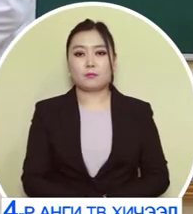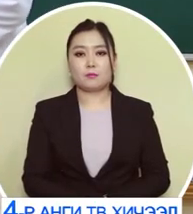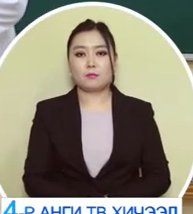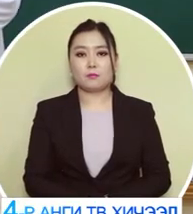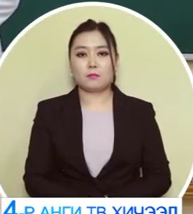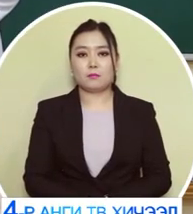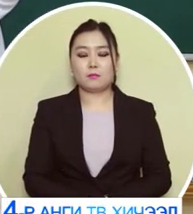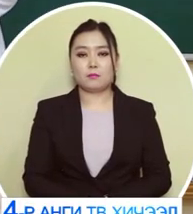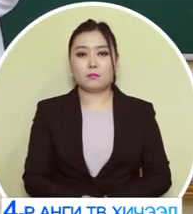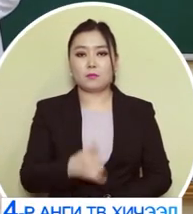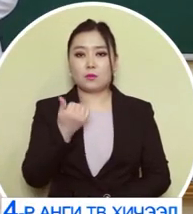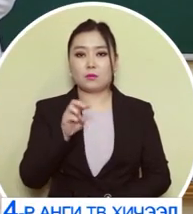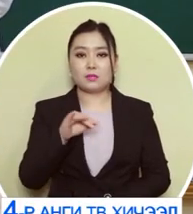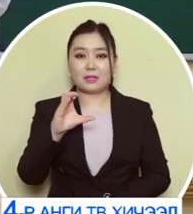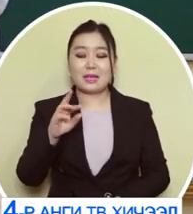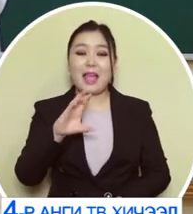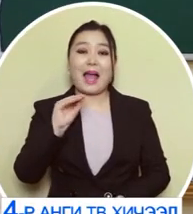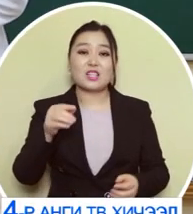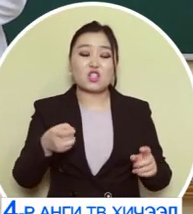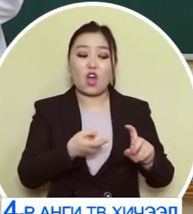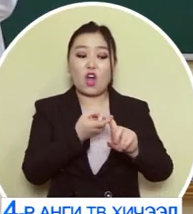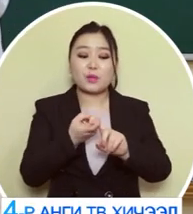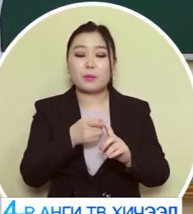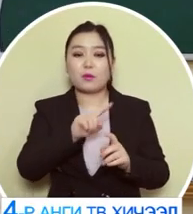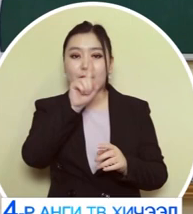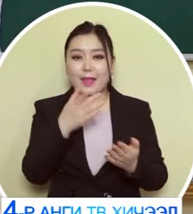Қауіпсіздік ережесін ұстануымыз қажет.